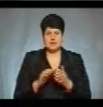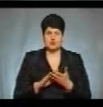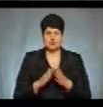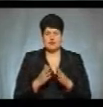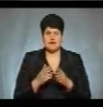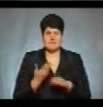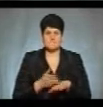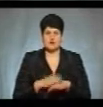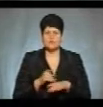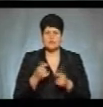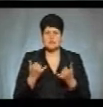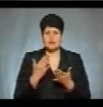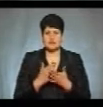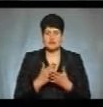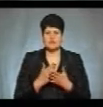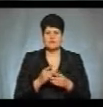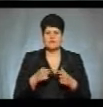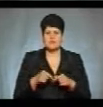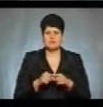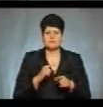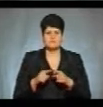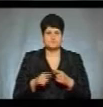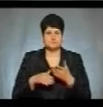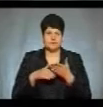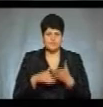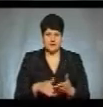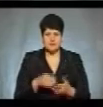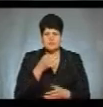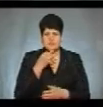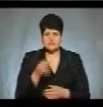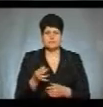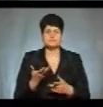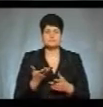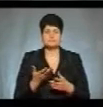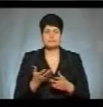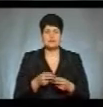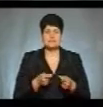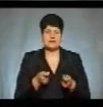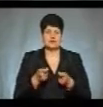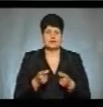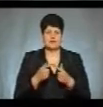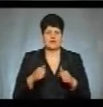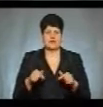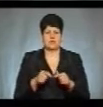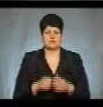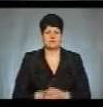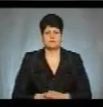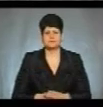Він зараз знаходиться у відділенні екстреної медичної допомоги, повідомила завідувач цього відділення Марина Вінічук. Детальніше в